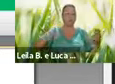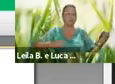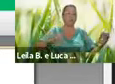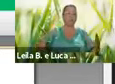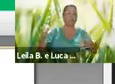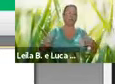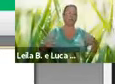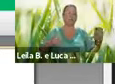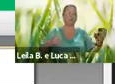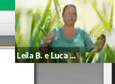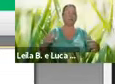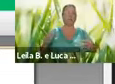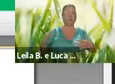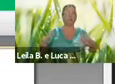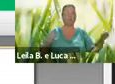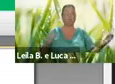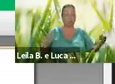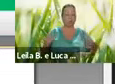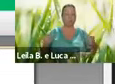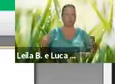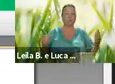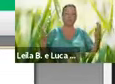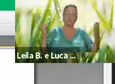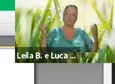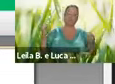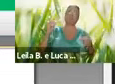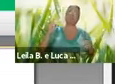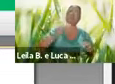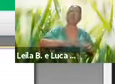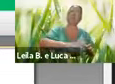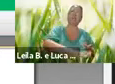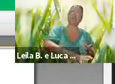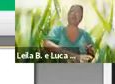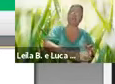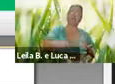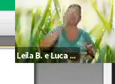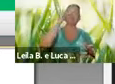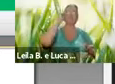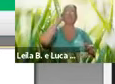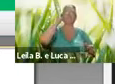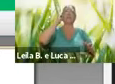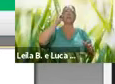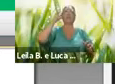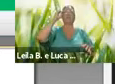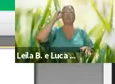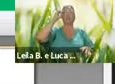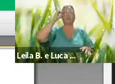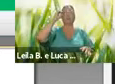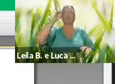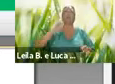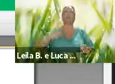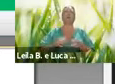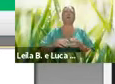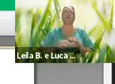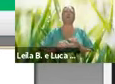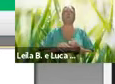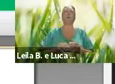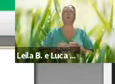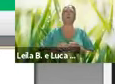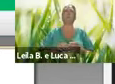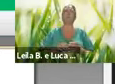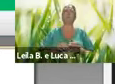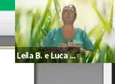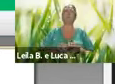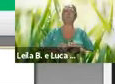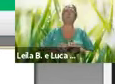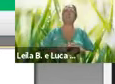disponiamo. Vuol dire, nel momento che abbiamo bisogno di qualcosa, noi azioniamo quella risorsa. Non sarà comunque così